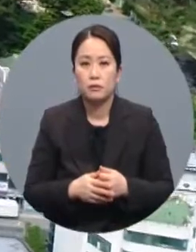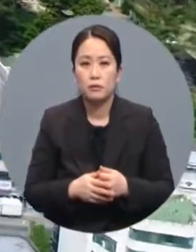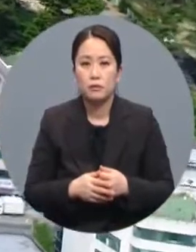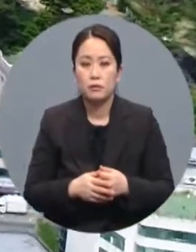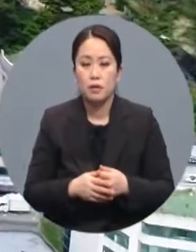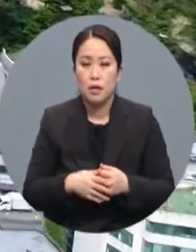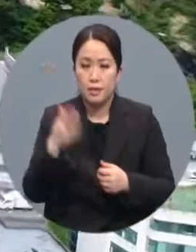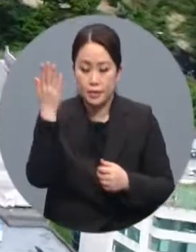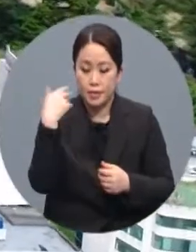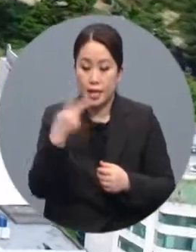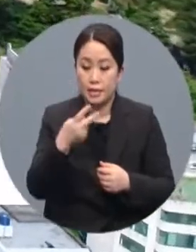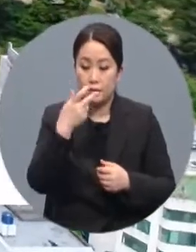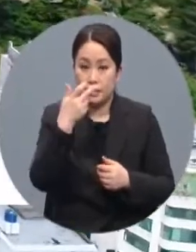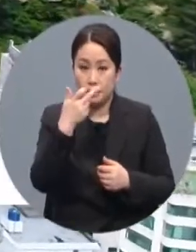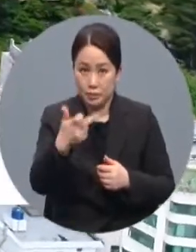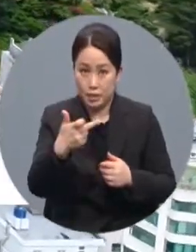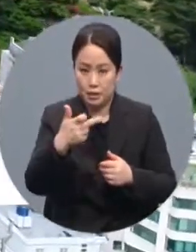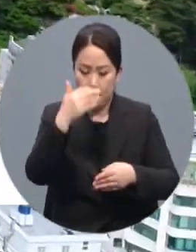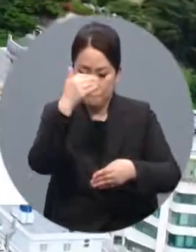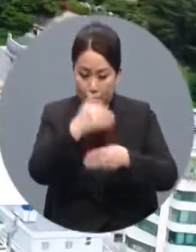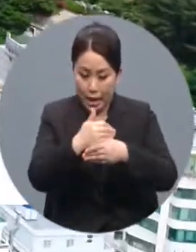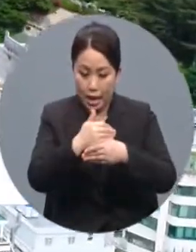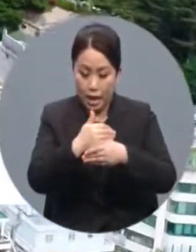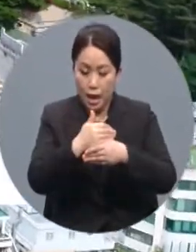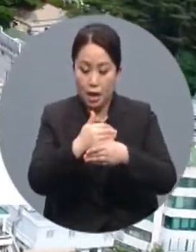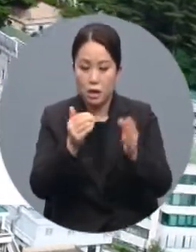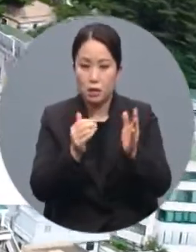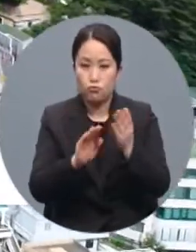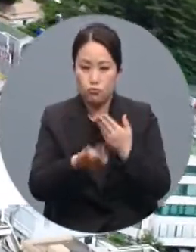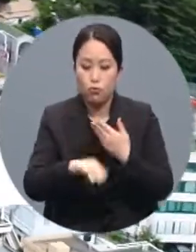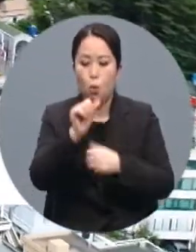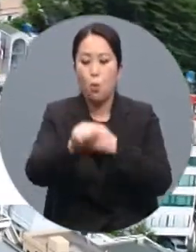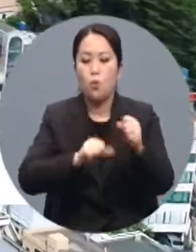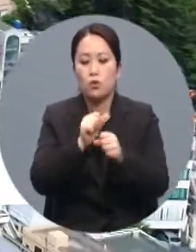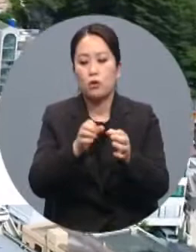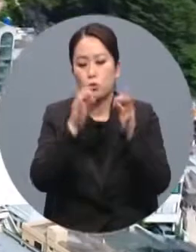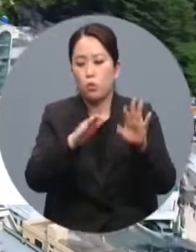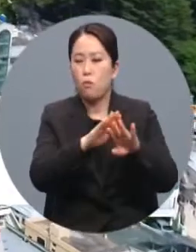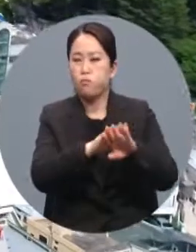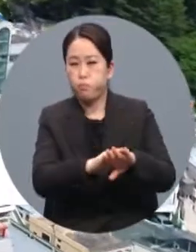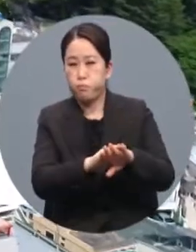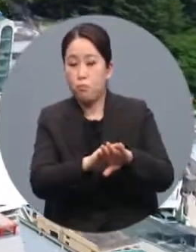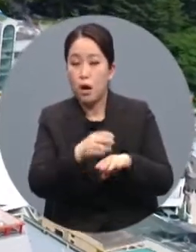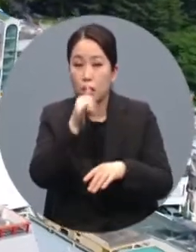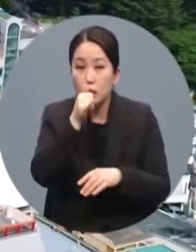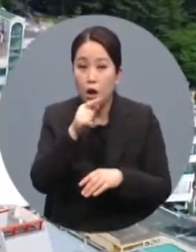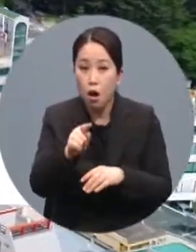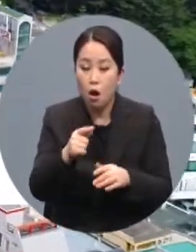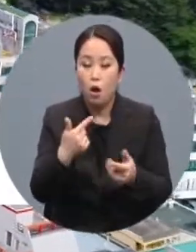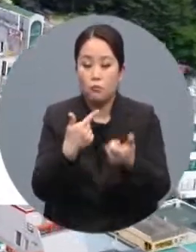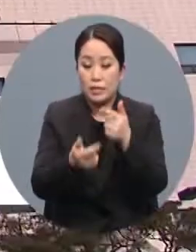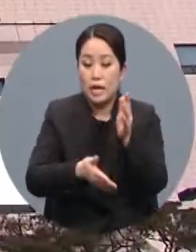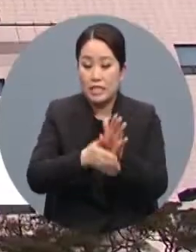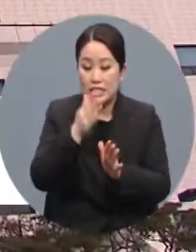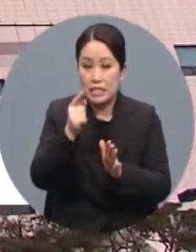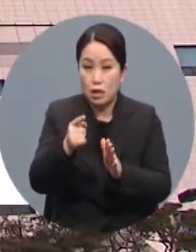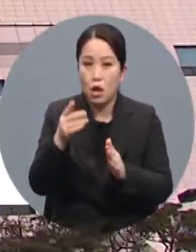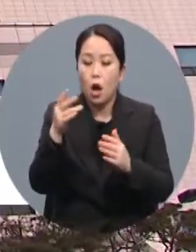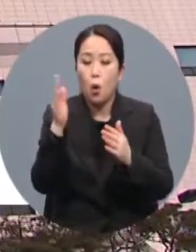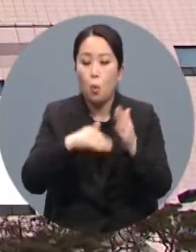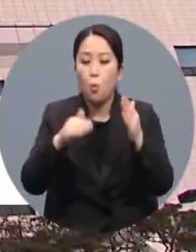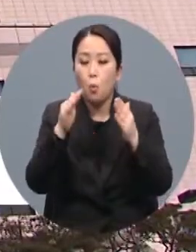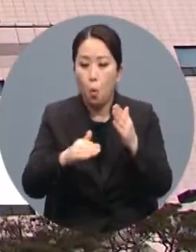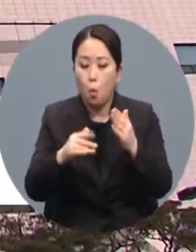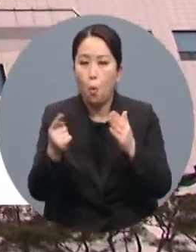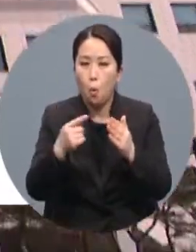지난 2017년 문을 닫은 뒤 5년째 폐 업주는 침례병원 부산시는 이 병원의 건강보험공단 보험자 병원 으로